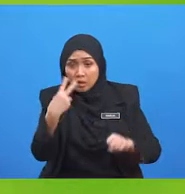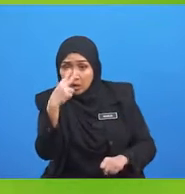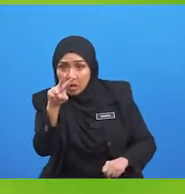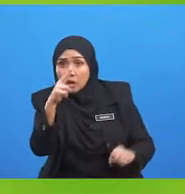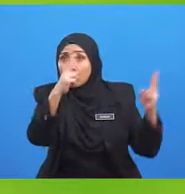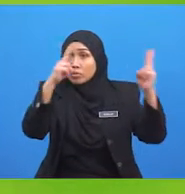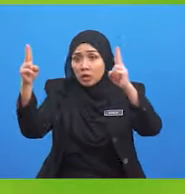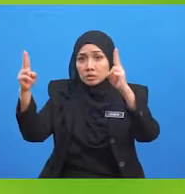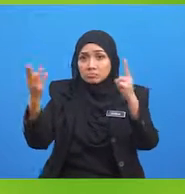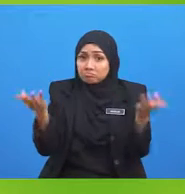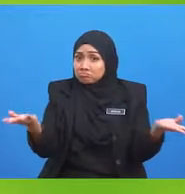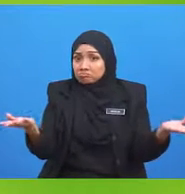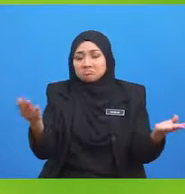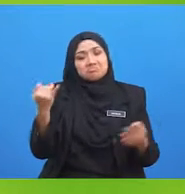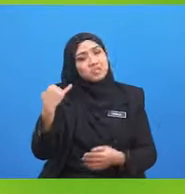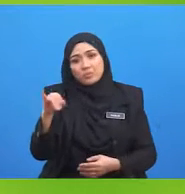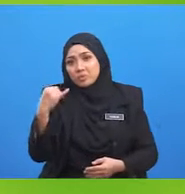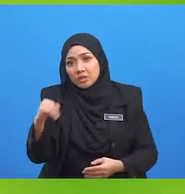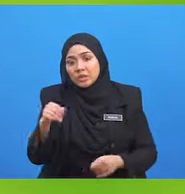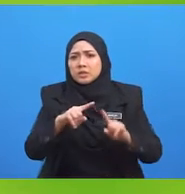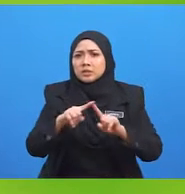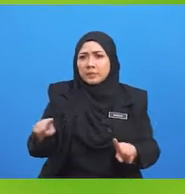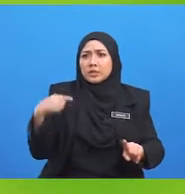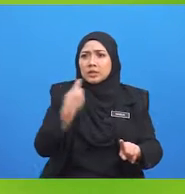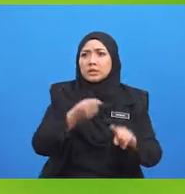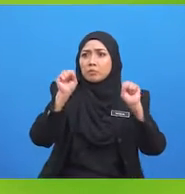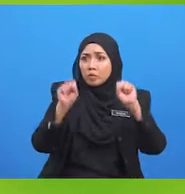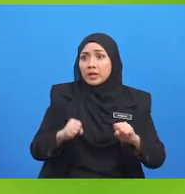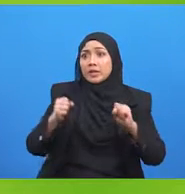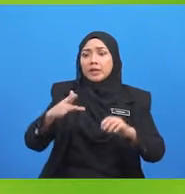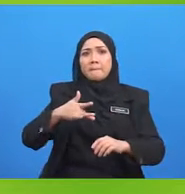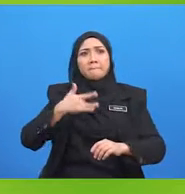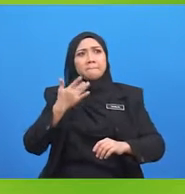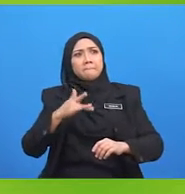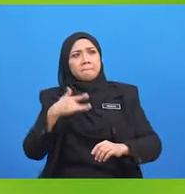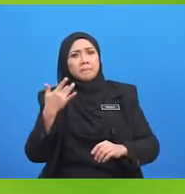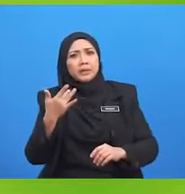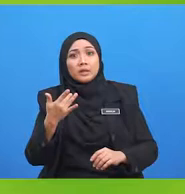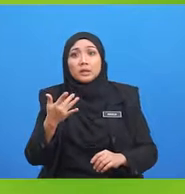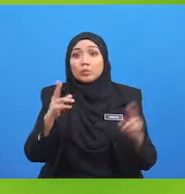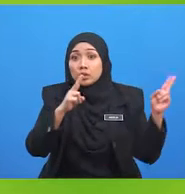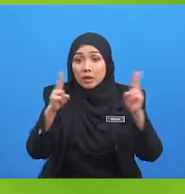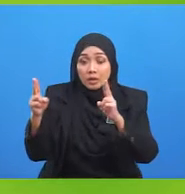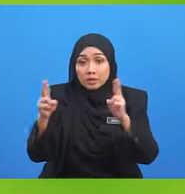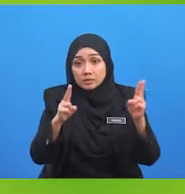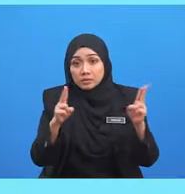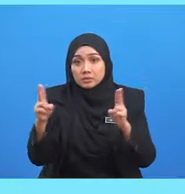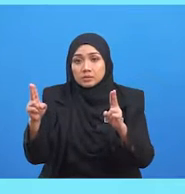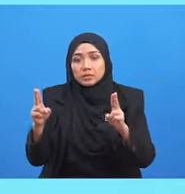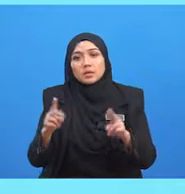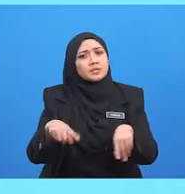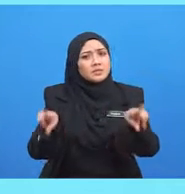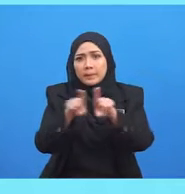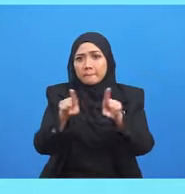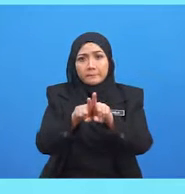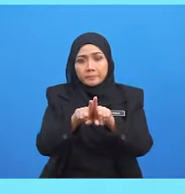kan? Tapi kita tetap dapat merasai udara itu. Begitu juga dengan aspek khaibiyat.